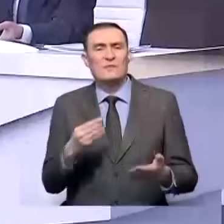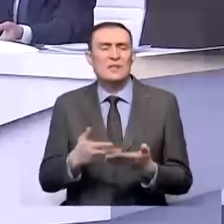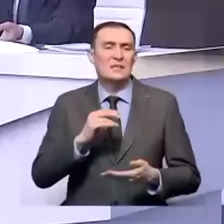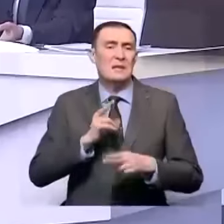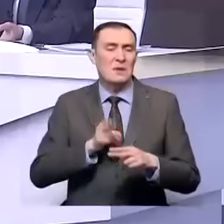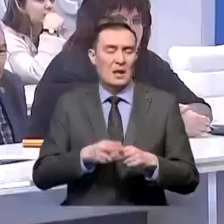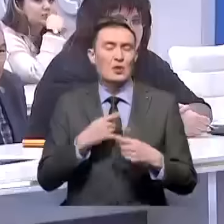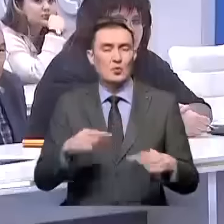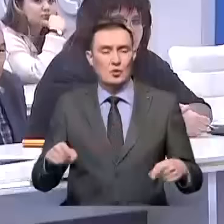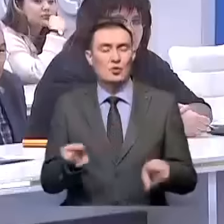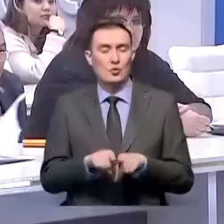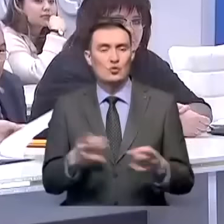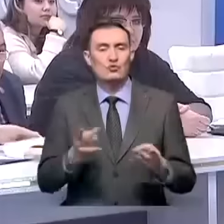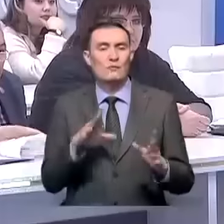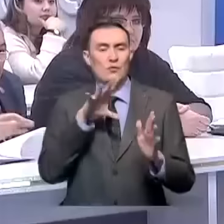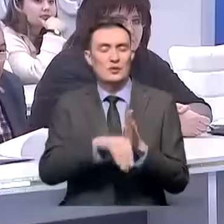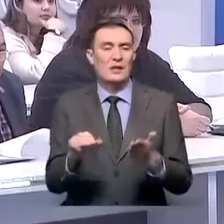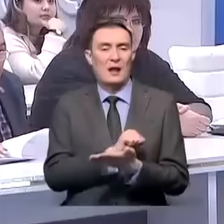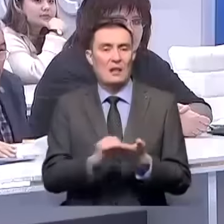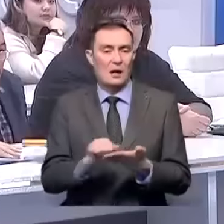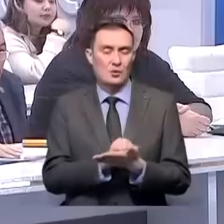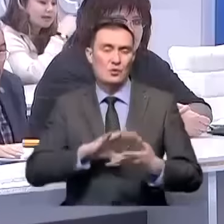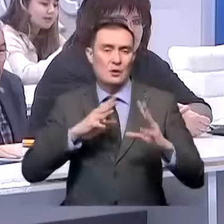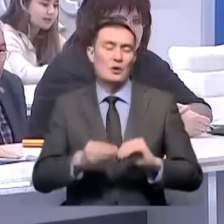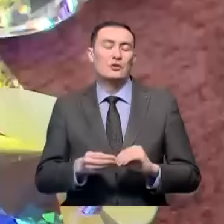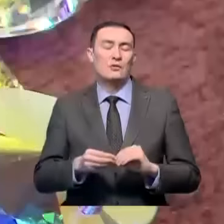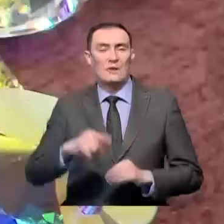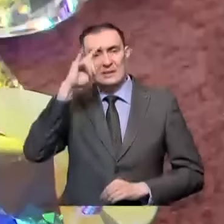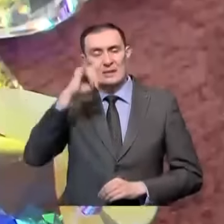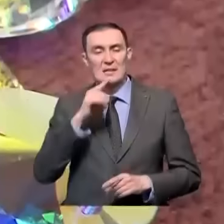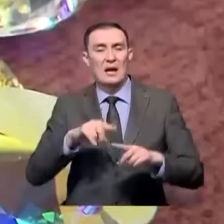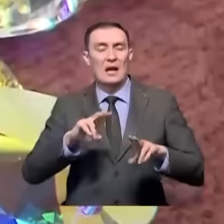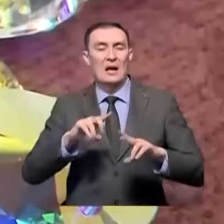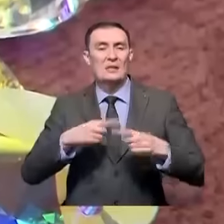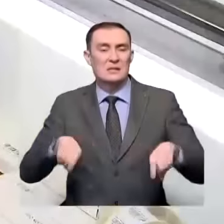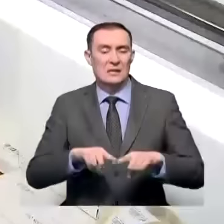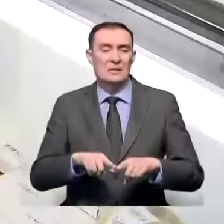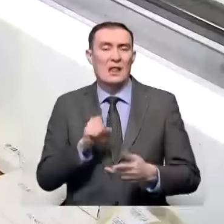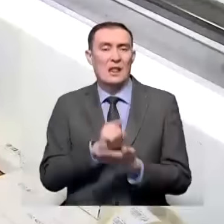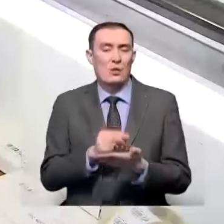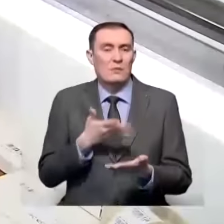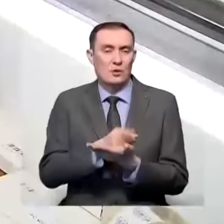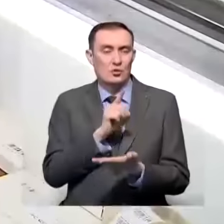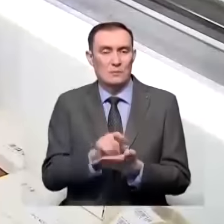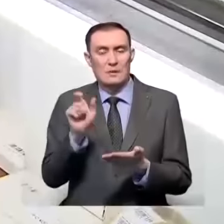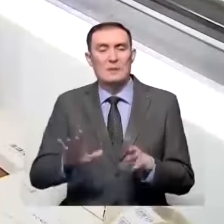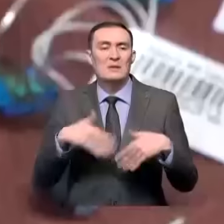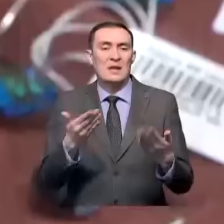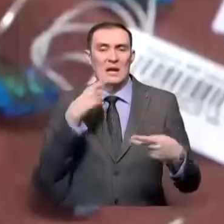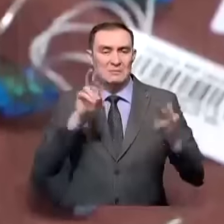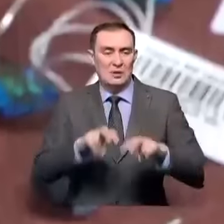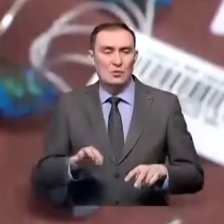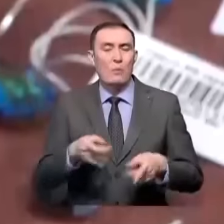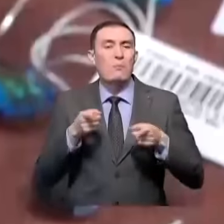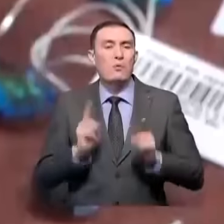металлы также подлежат декларированию. В Казахстанской ассоциации оценщиков пояснили, налогоплательщик должен будет представить экспертизу